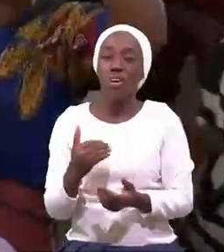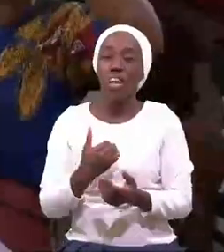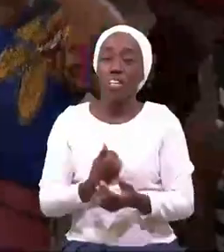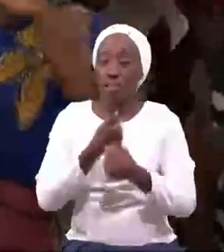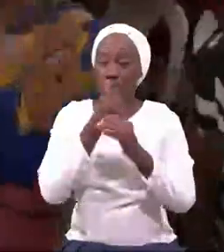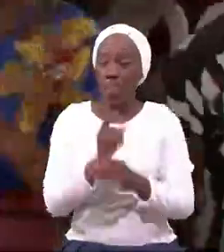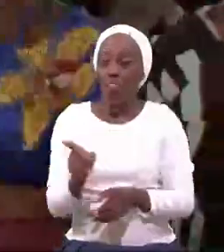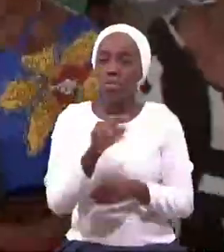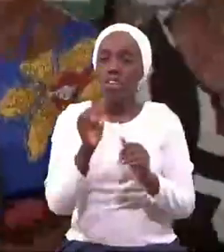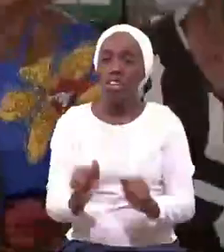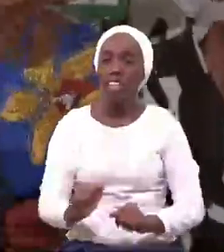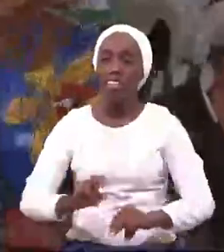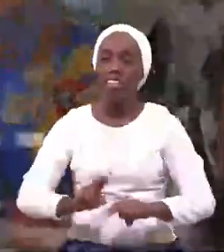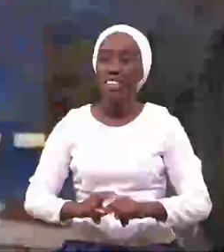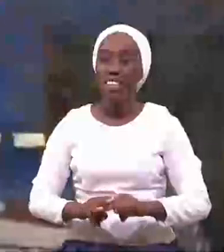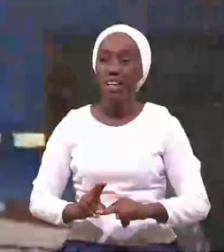Dieu vous a béni, pour vous asseoir.